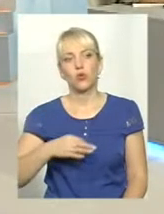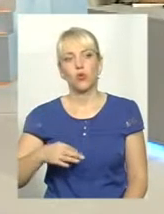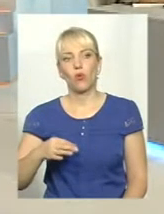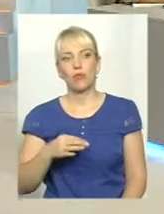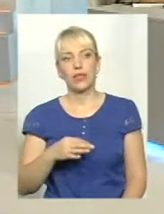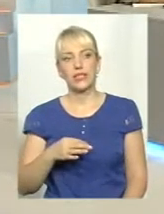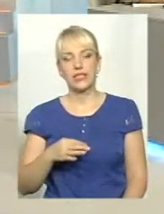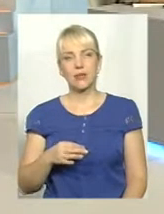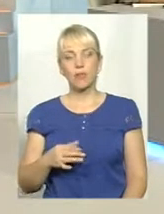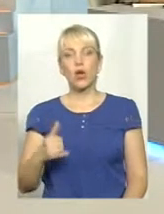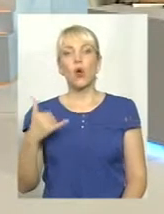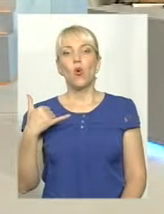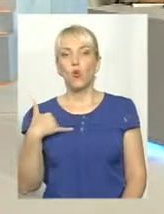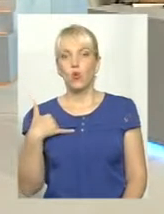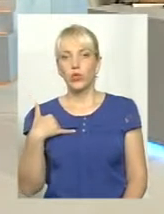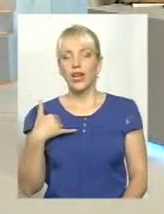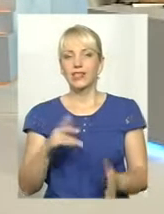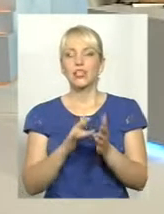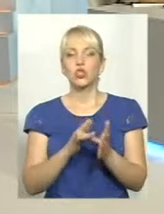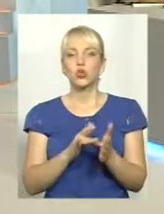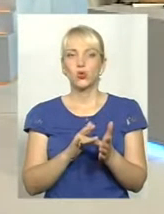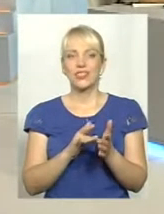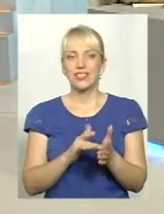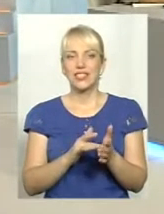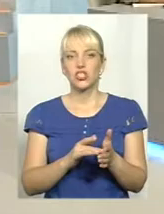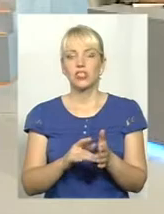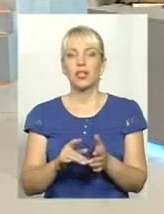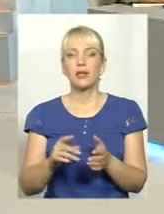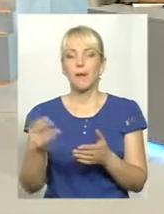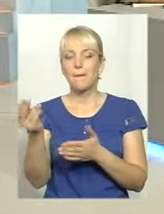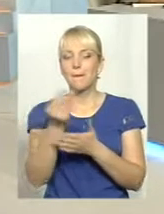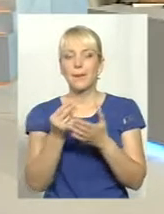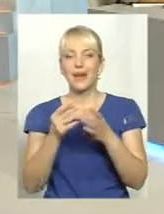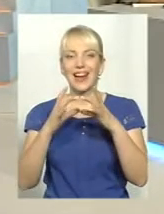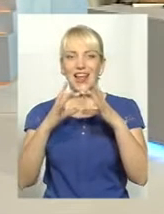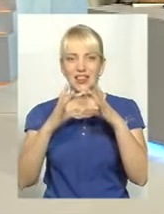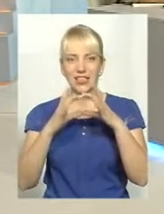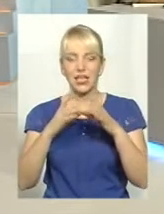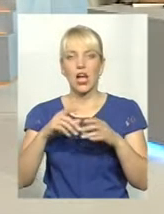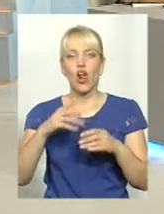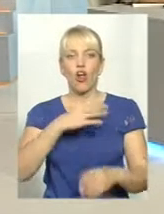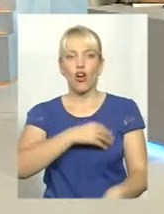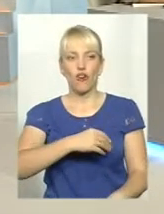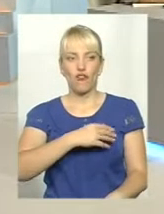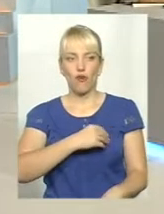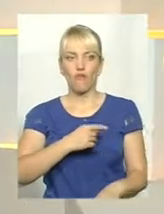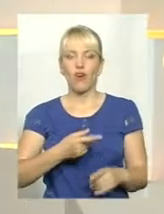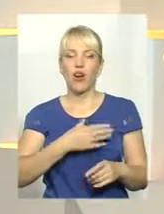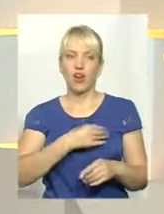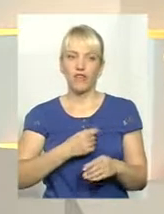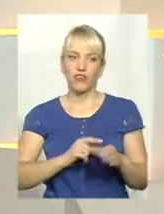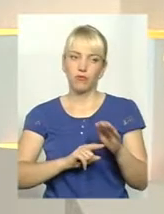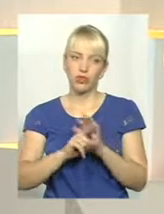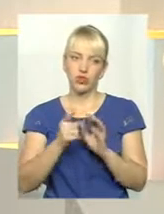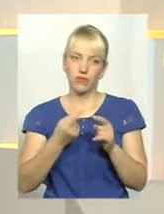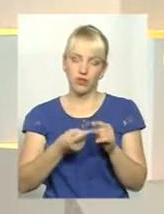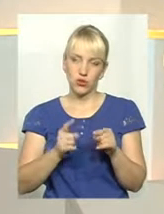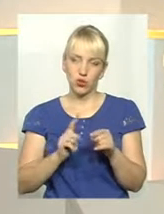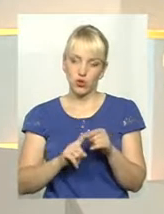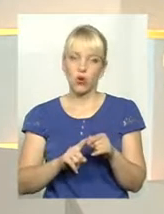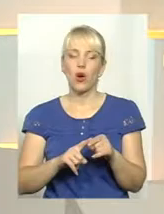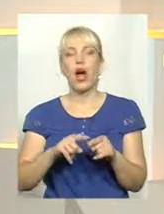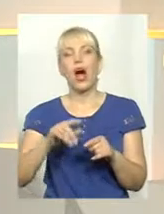Як на мене, от, наприклад, третій варіант – він багато що говорить про і Волинь, і Поділля, і про Хмельницьку